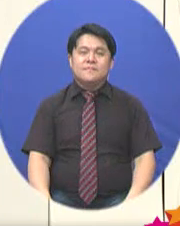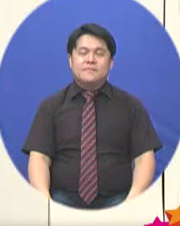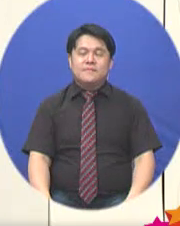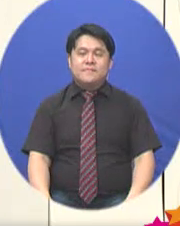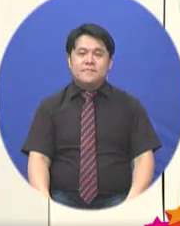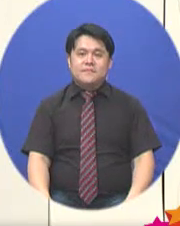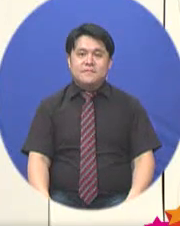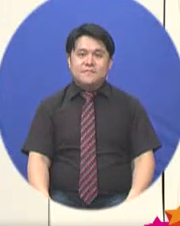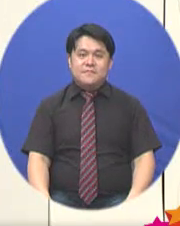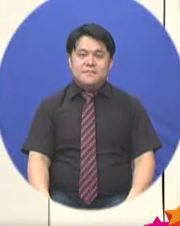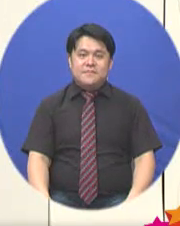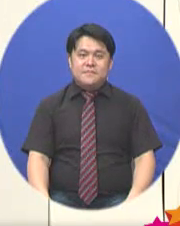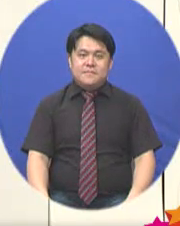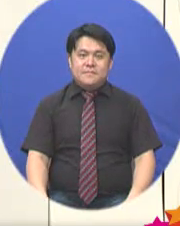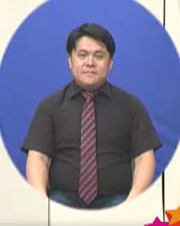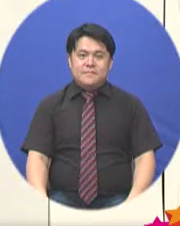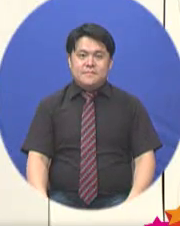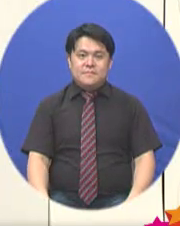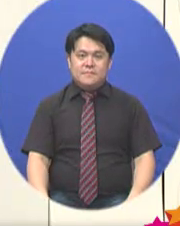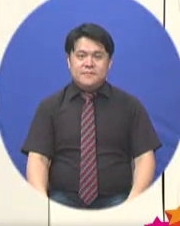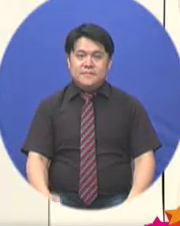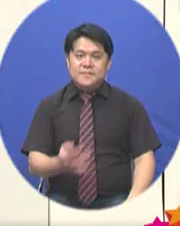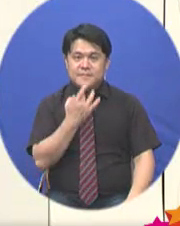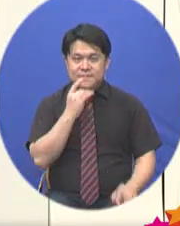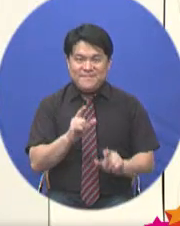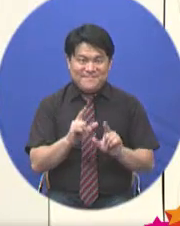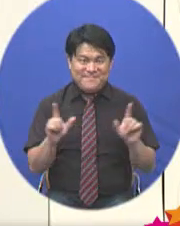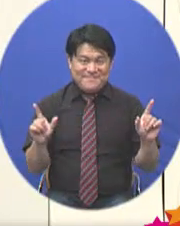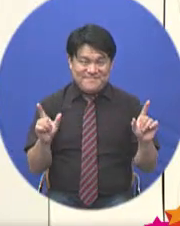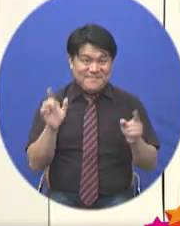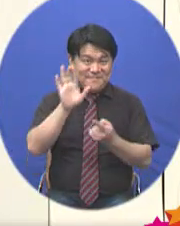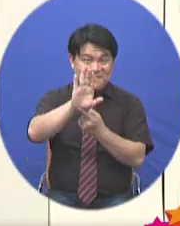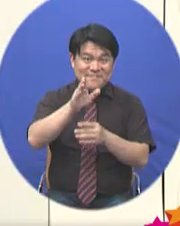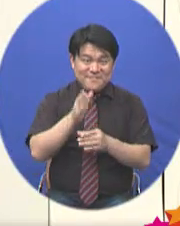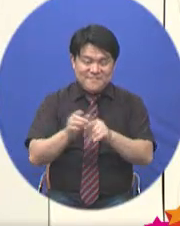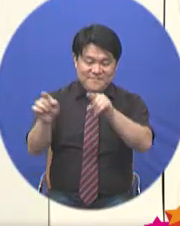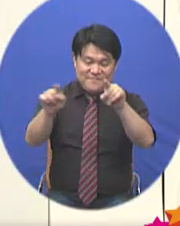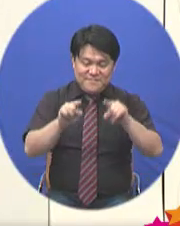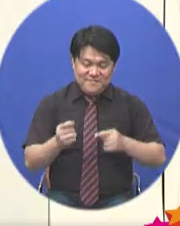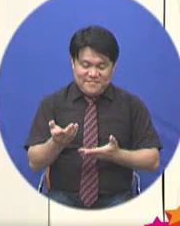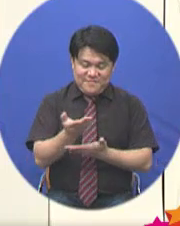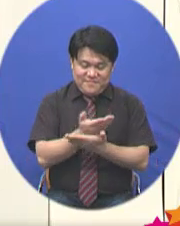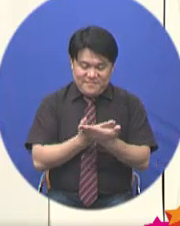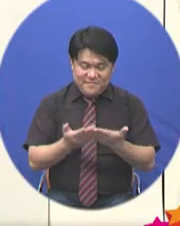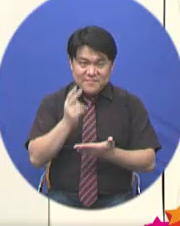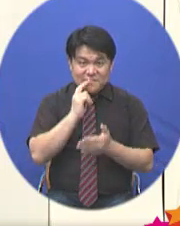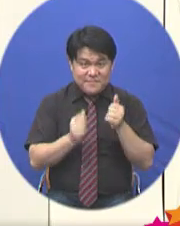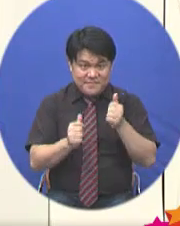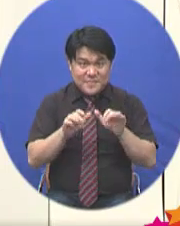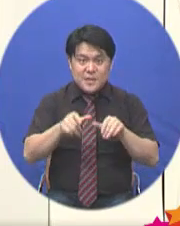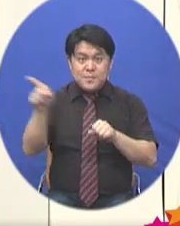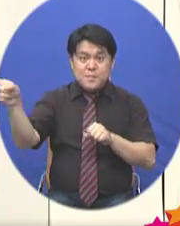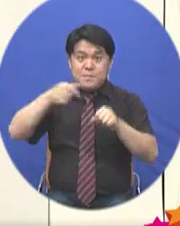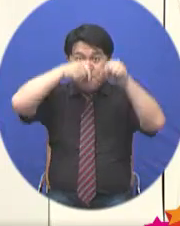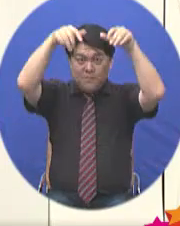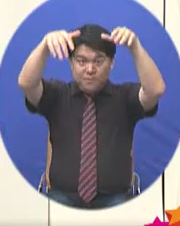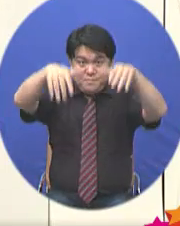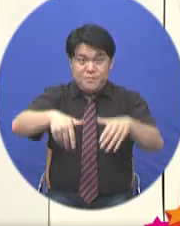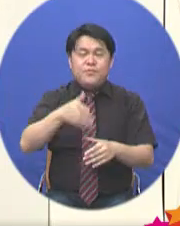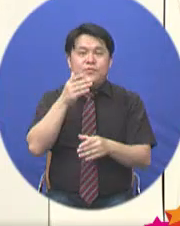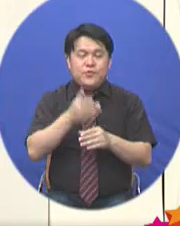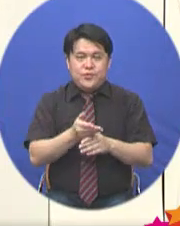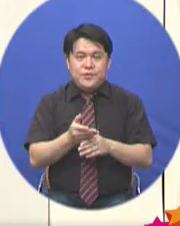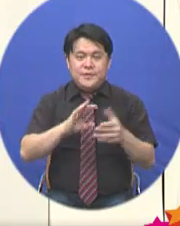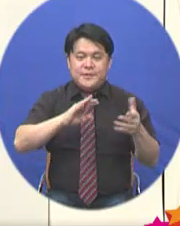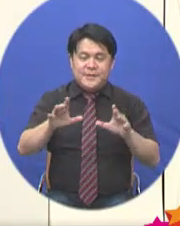네. 자, 화요일 함께하고 있는 전국 나눔 노래자랑. 네. 비는 내리고 있지만 오늘